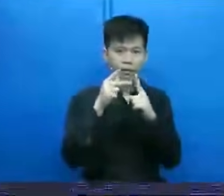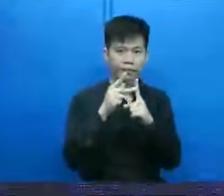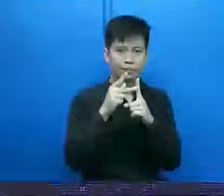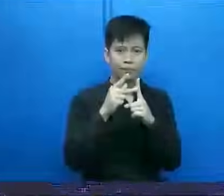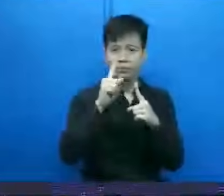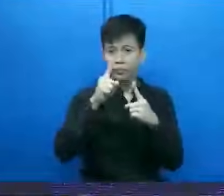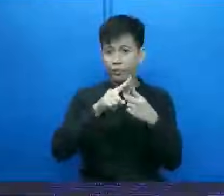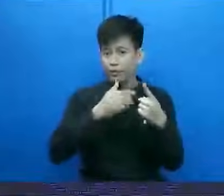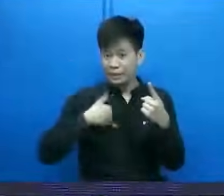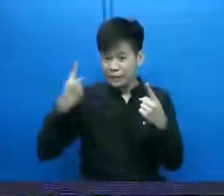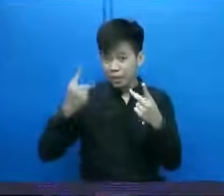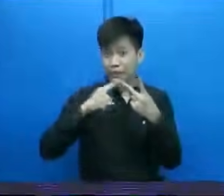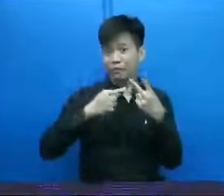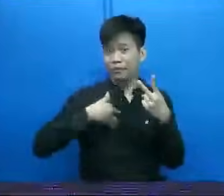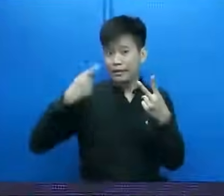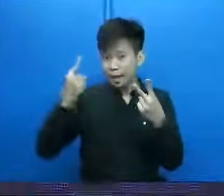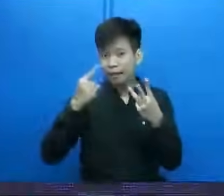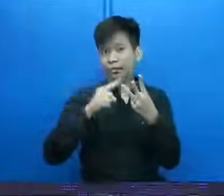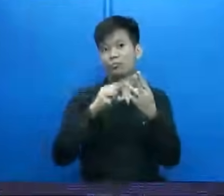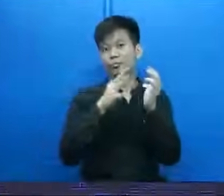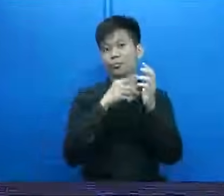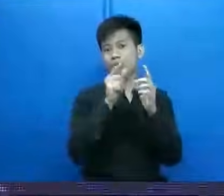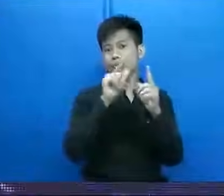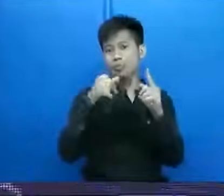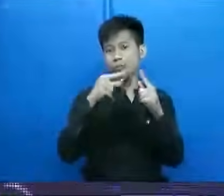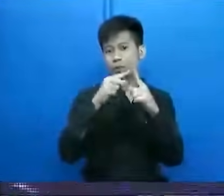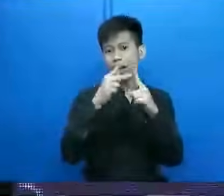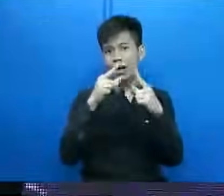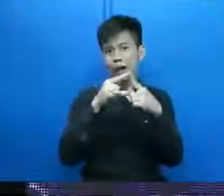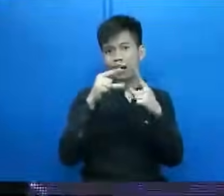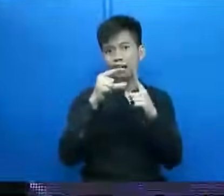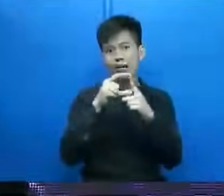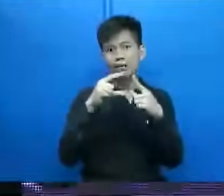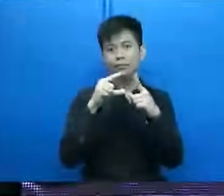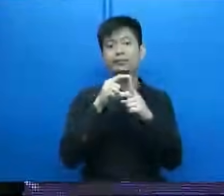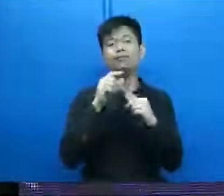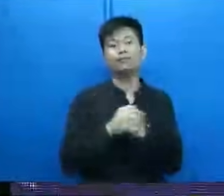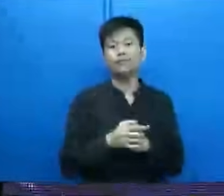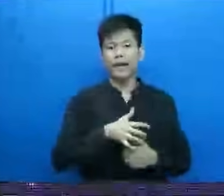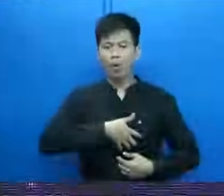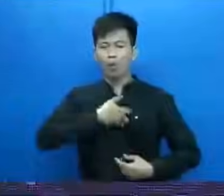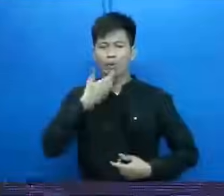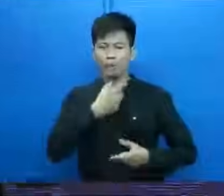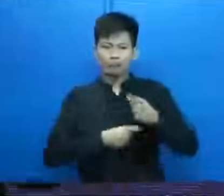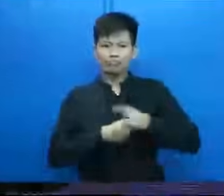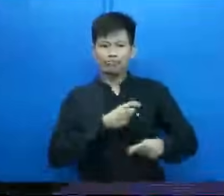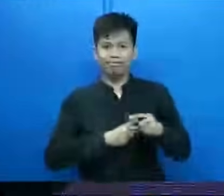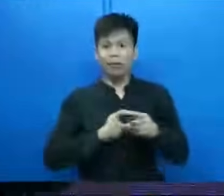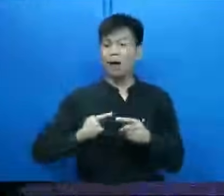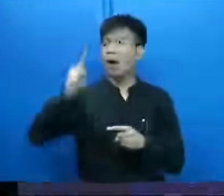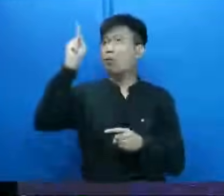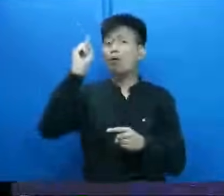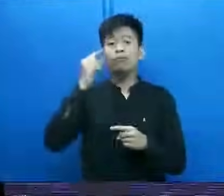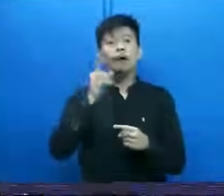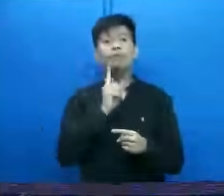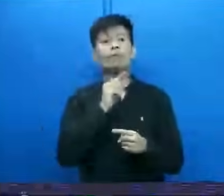dua jihad, tiga mujahadah. Mujahadah itu adalah perjuangan melawan gejolak emosi kita. Kata Allah, kenapa disebut dengan kata